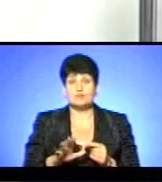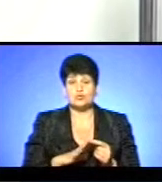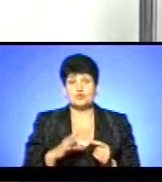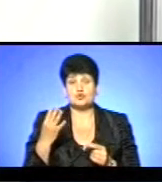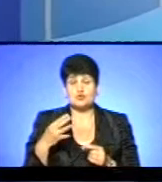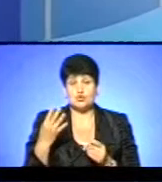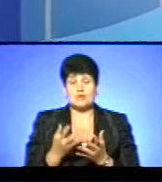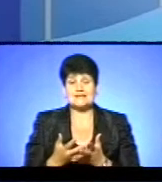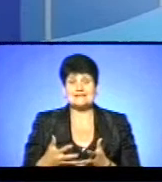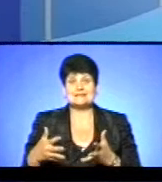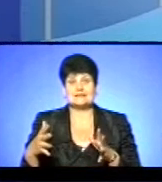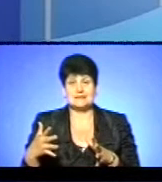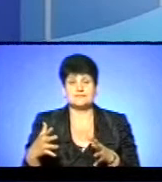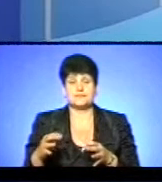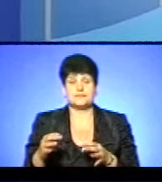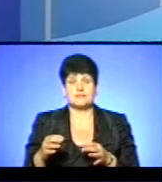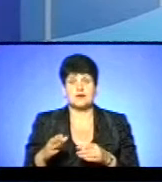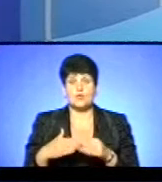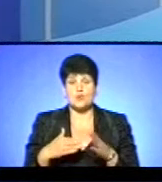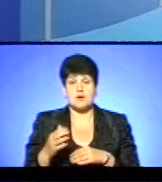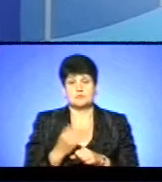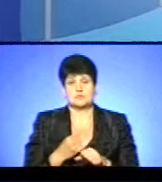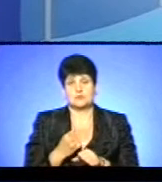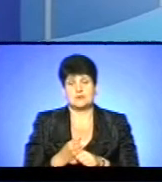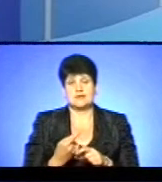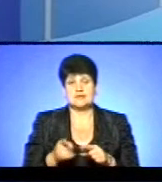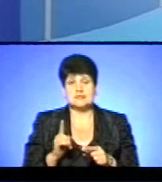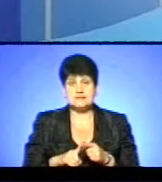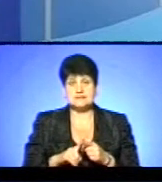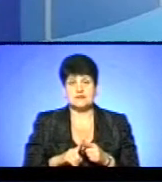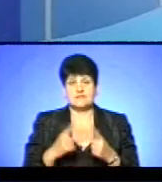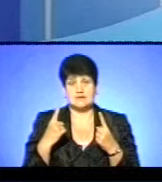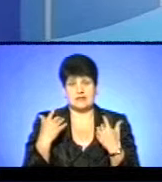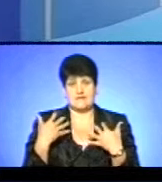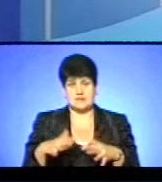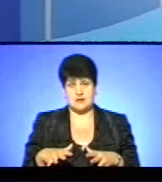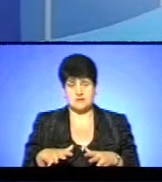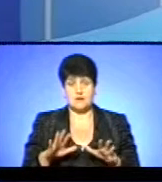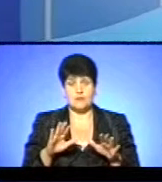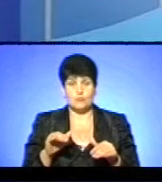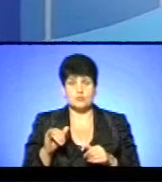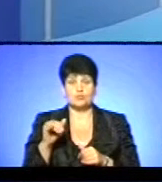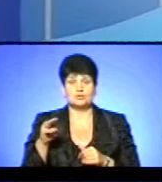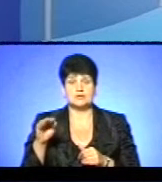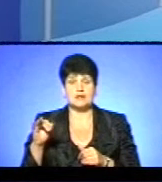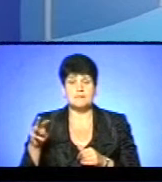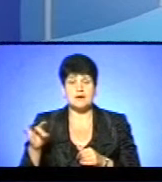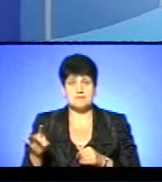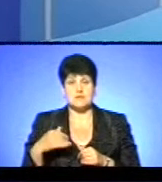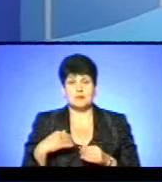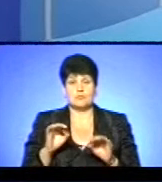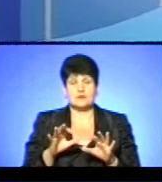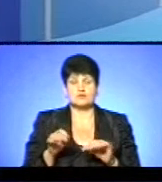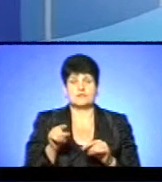40 сіток з нитки капронової ручної роботи. Тобто це для браконьєрів була дуже велика втрата. Пізніше в УТМРі нам пояснювали, що ті сітки